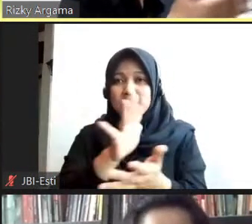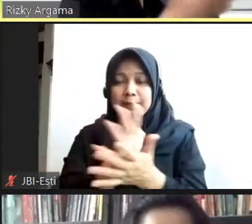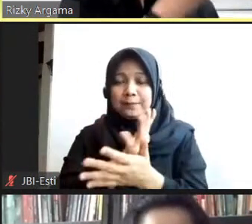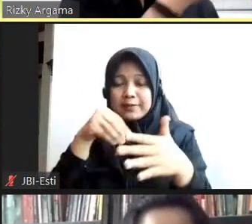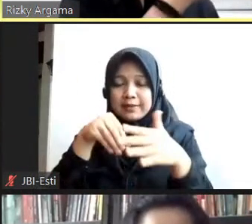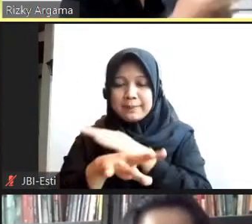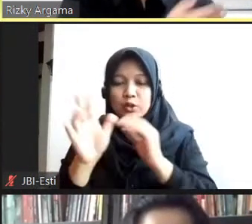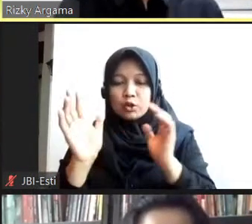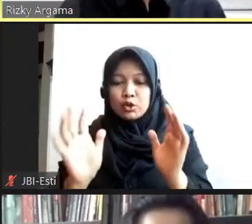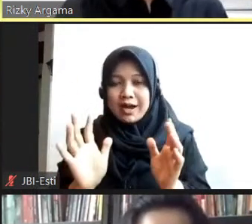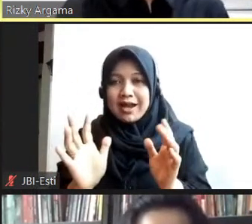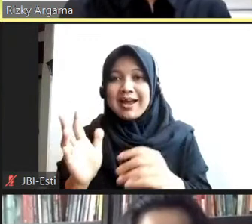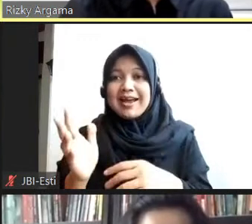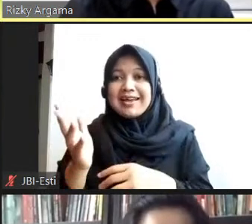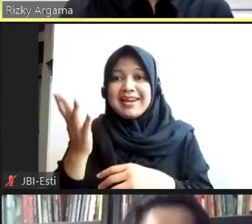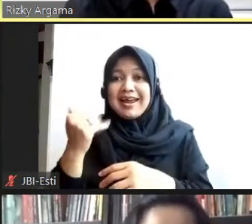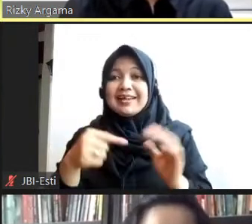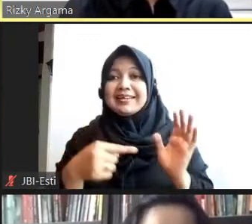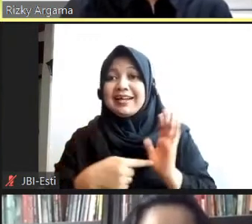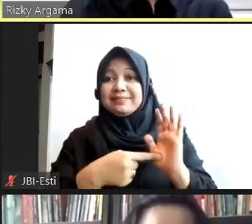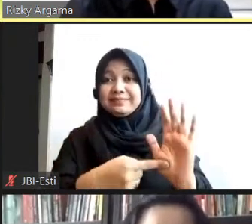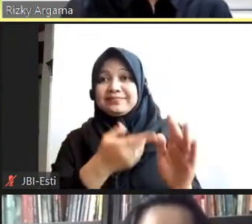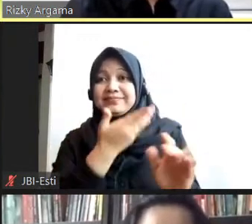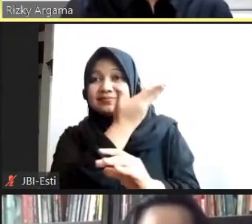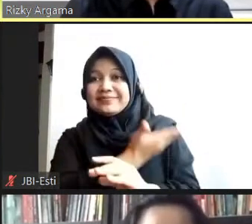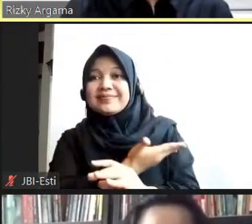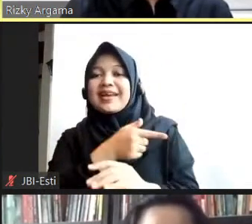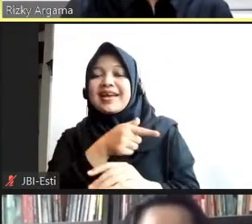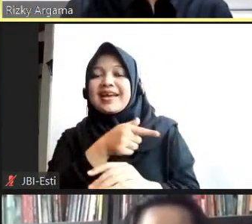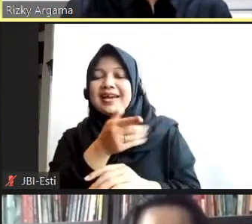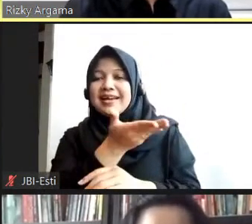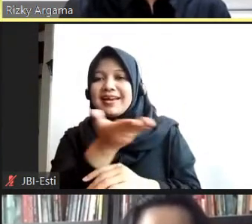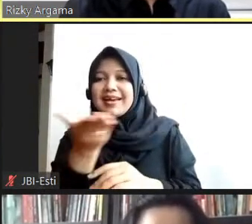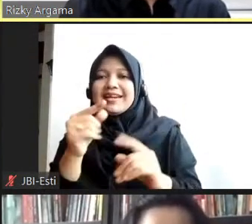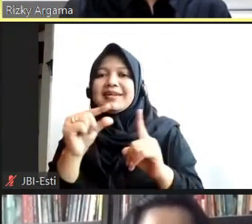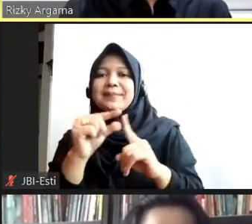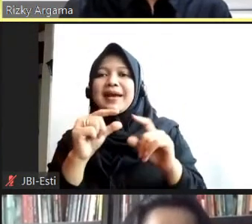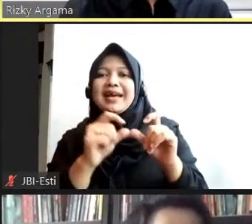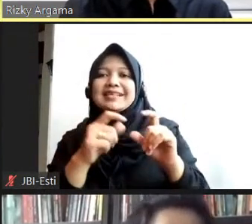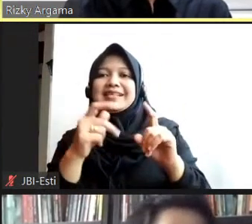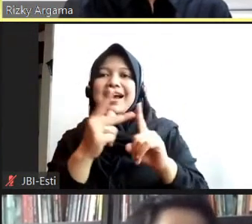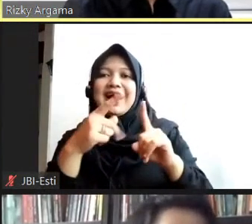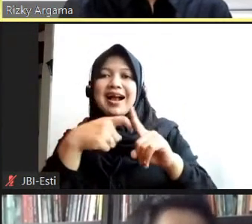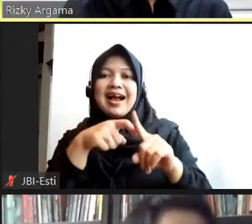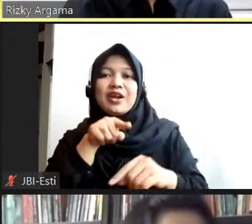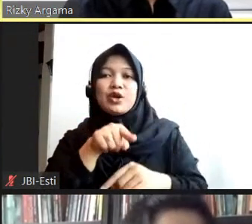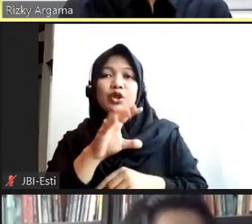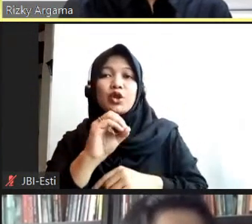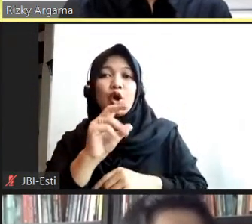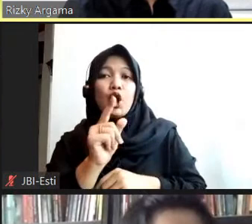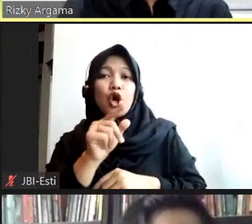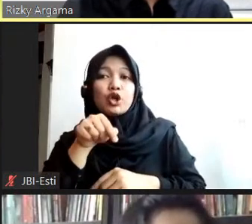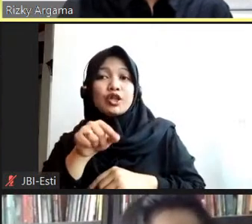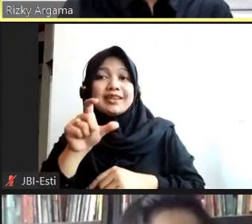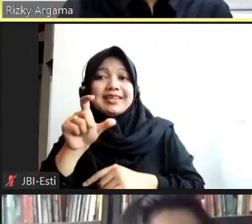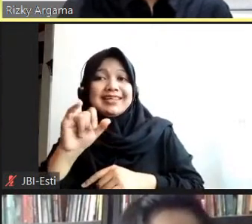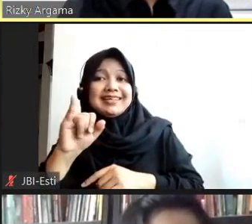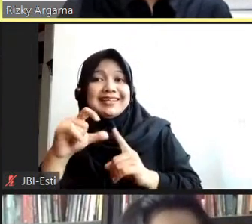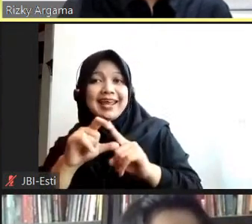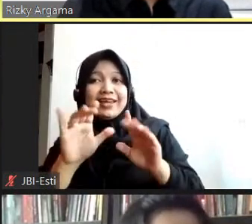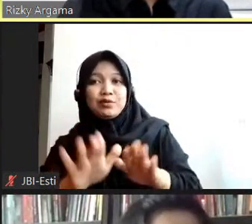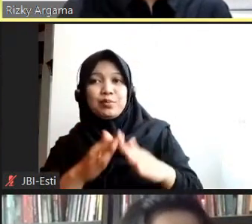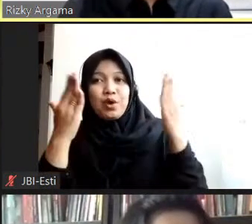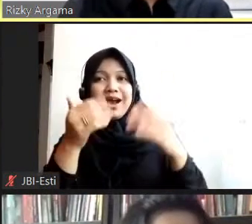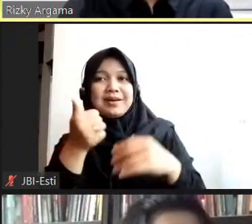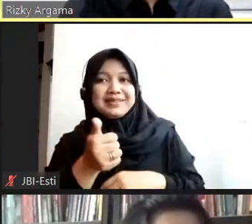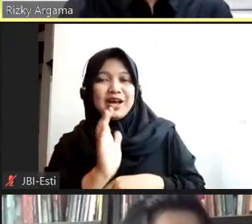saya tampilkan di samping saya ini itu sudah dapat diakses di pshk.or.id, dan 4